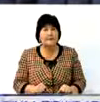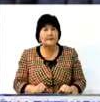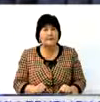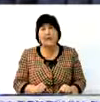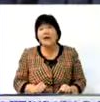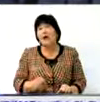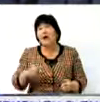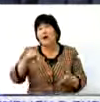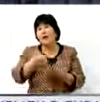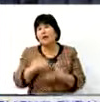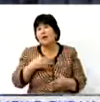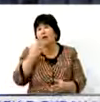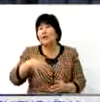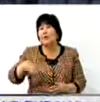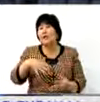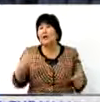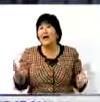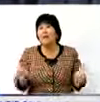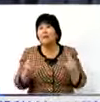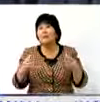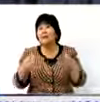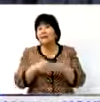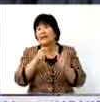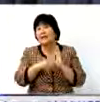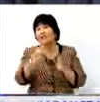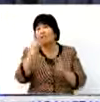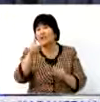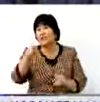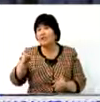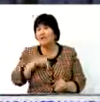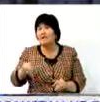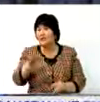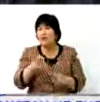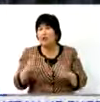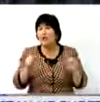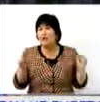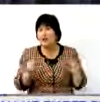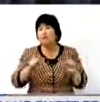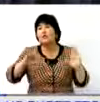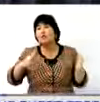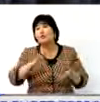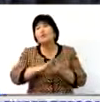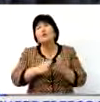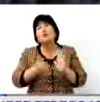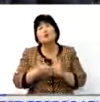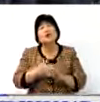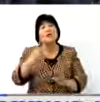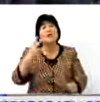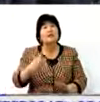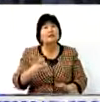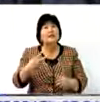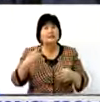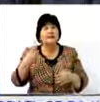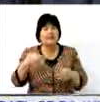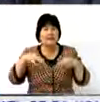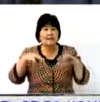В штате нашего южно-регионального спасательного отряда 73 сотрудника. Все они готовы к зимним чрезвычайным ситуациям. 20 единиц